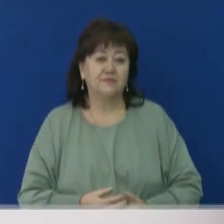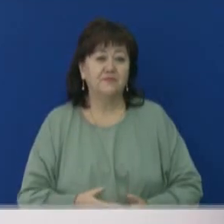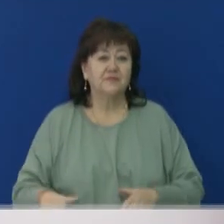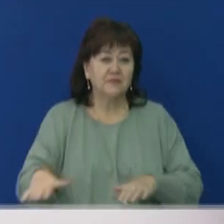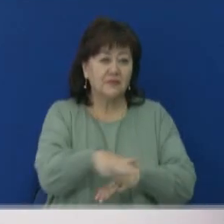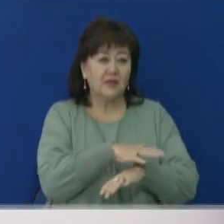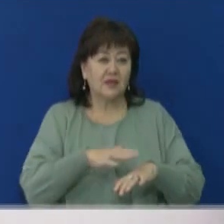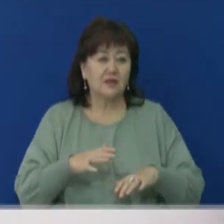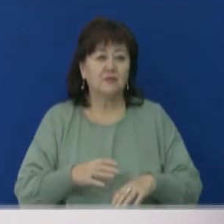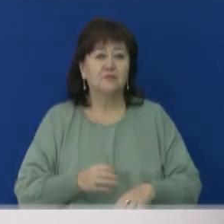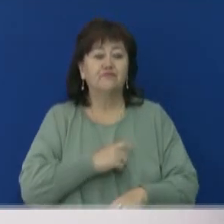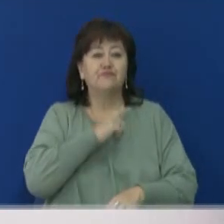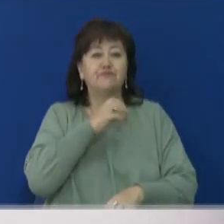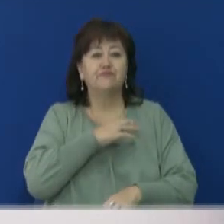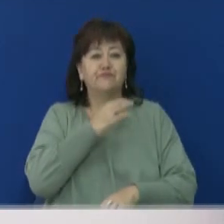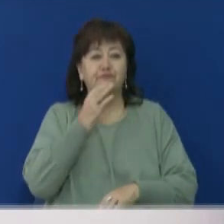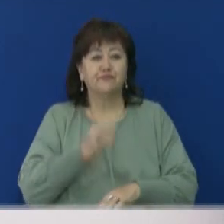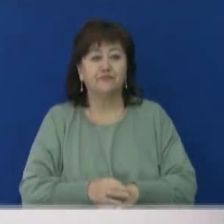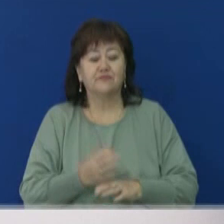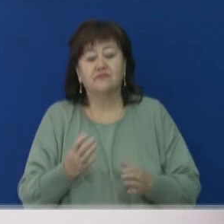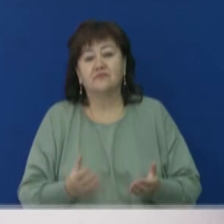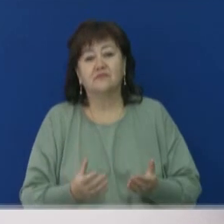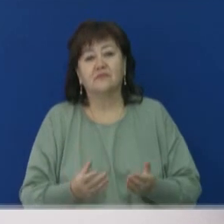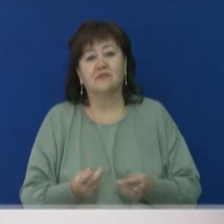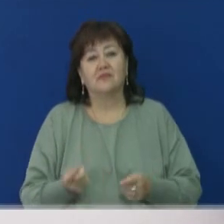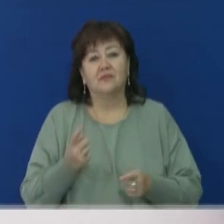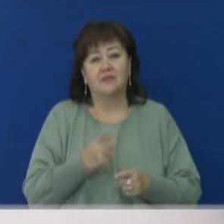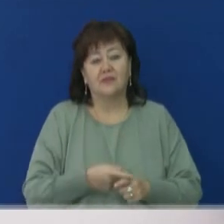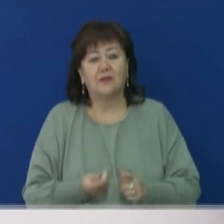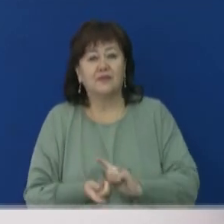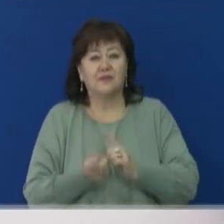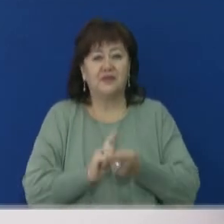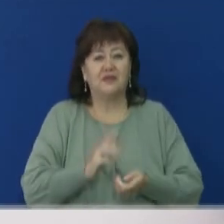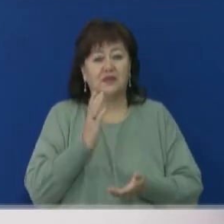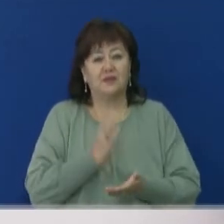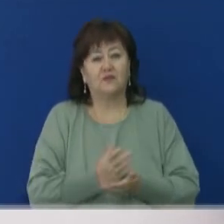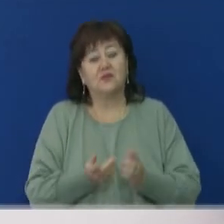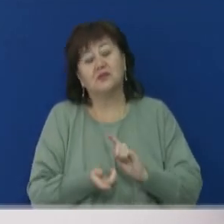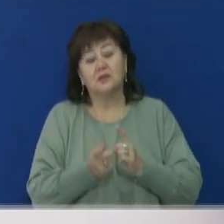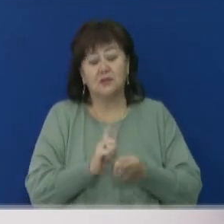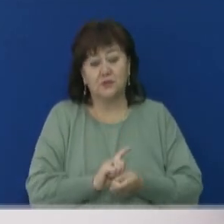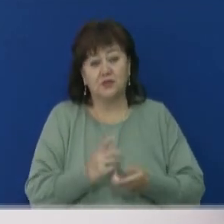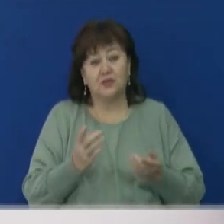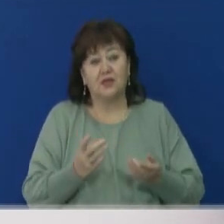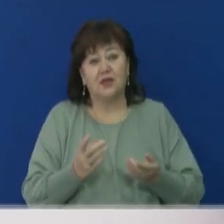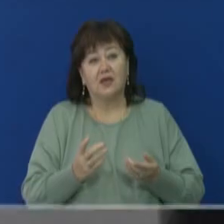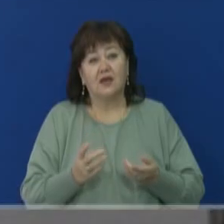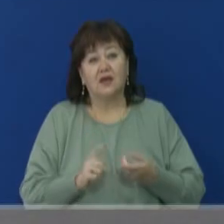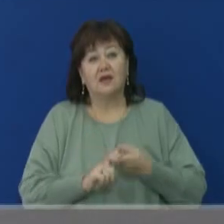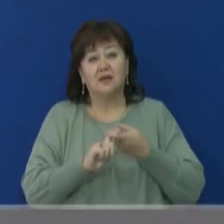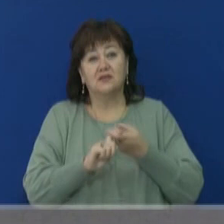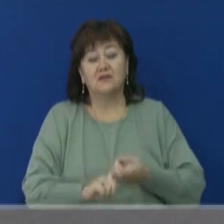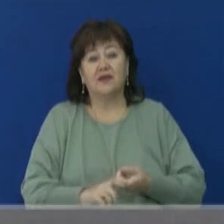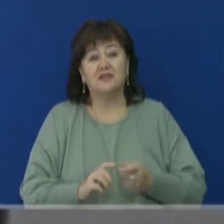Елімізде міндетті автосақтандыру бойынша икемді тарифтеу тетігі енгізіледі деп хабарлайды Қазақпарат. Бұл өзгерістер Қазақстан Республикасының кейбір